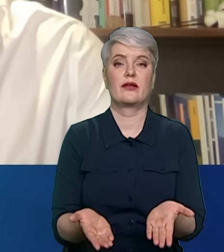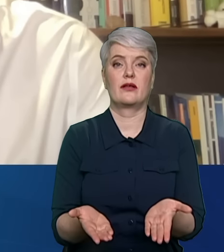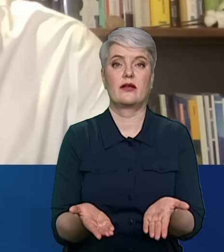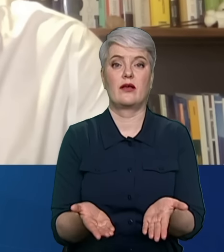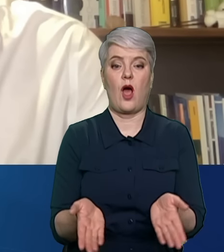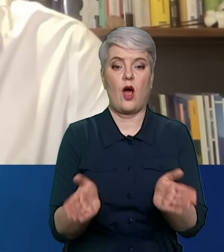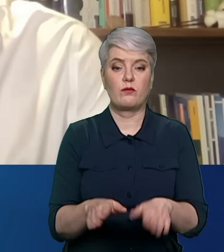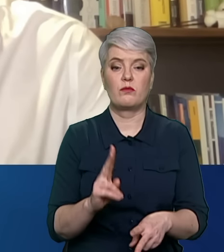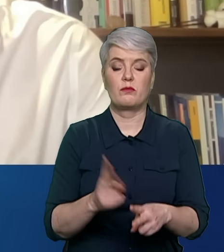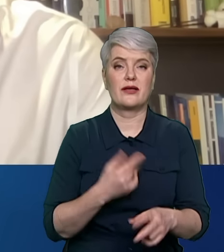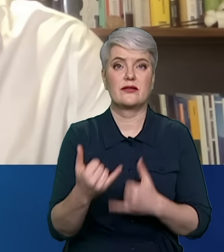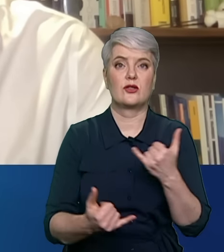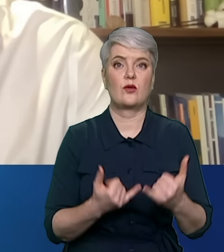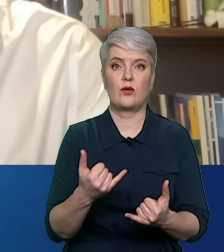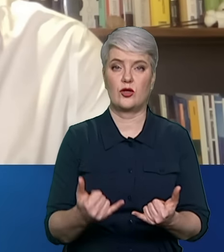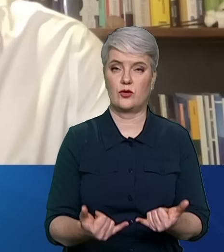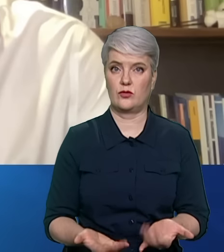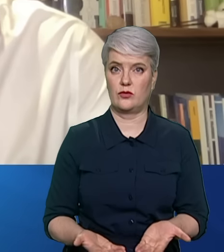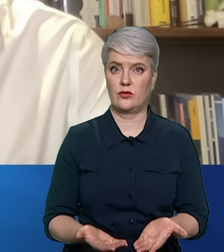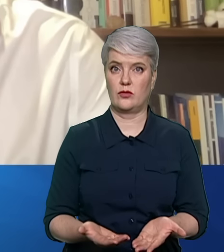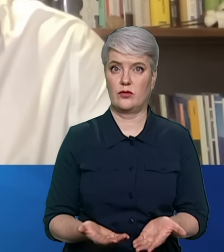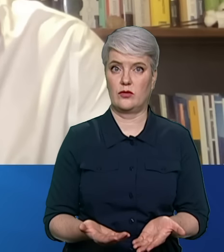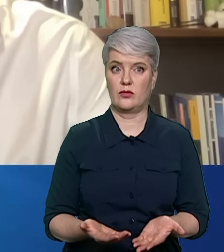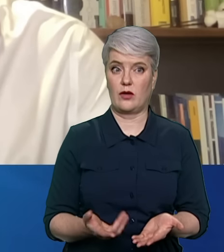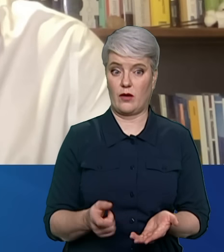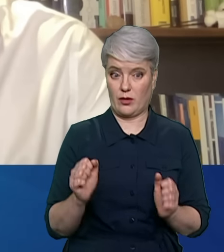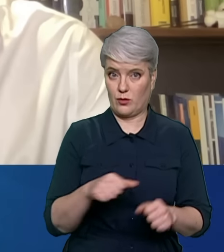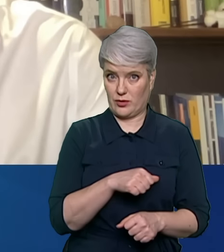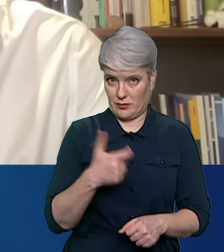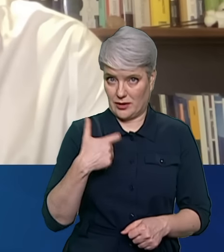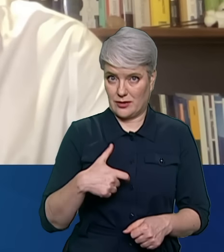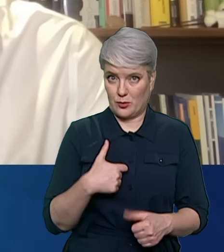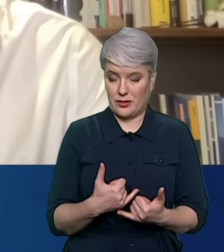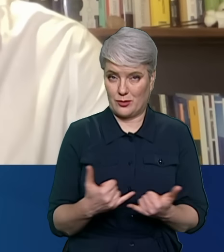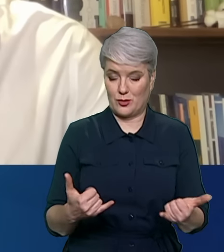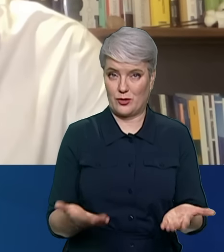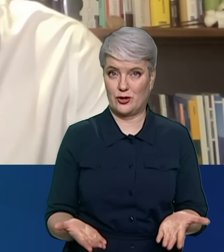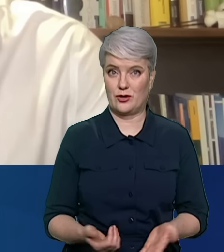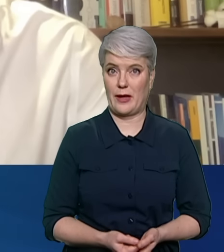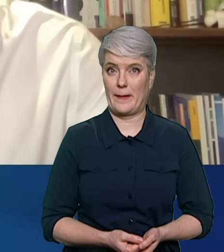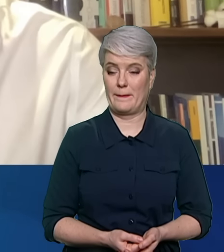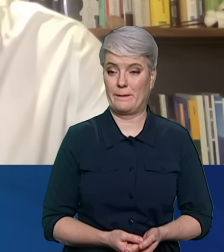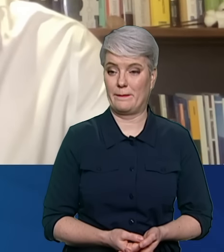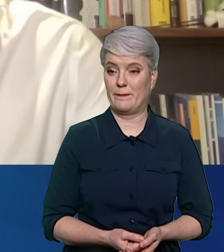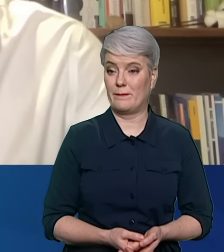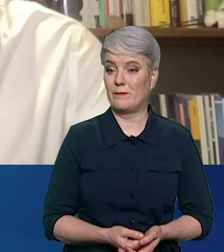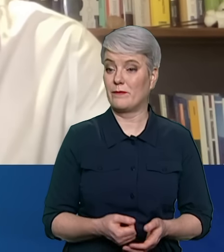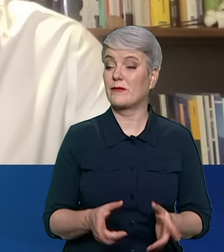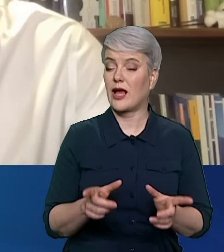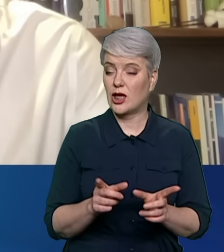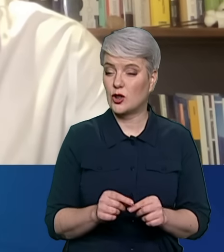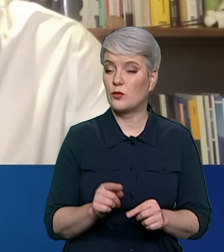вони залишаться без доглядача? Чи зможуть вони себе самі забезпечити? Але разом з тим, тут